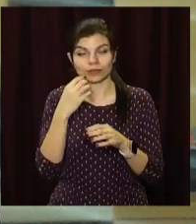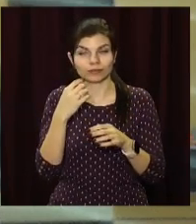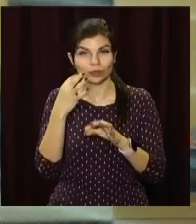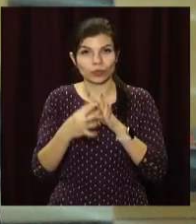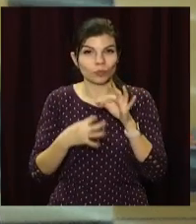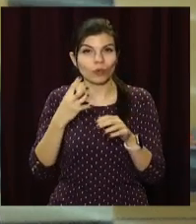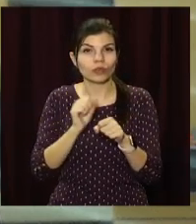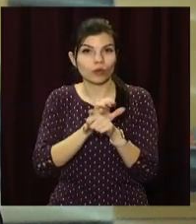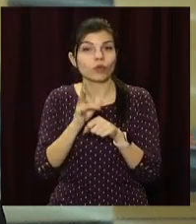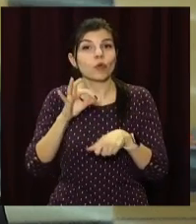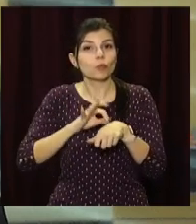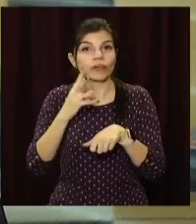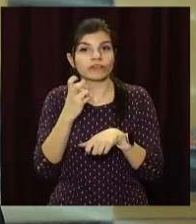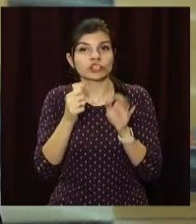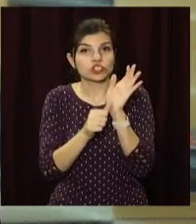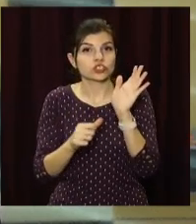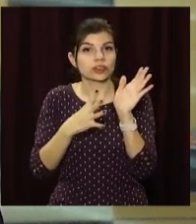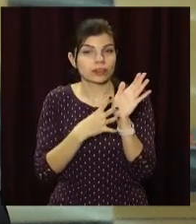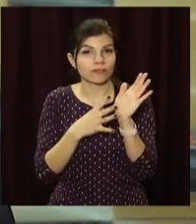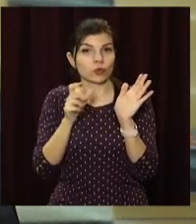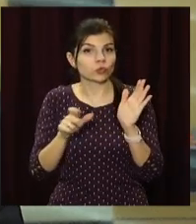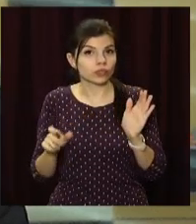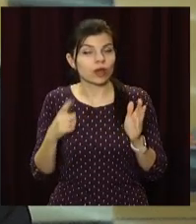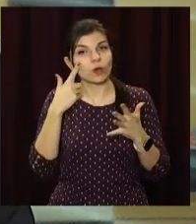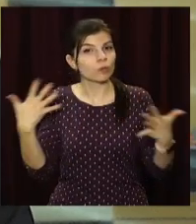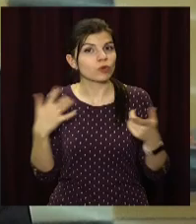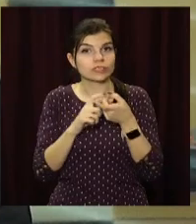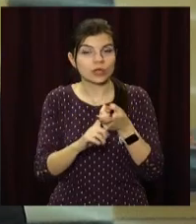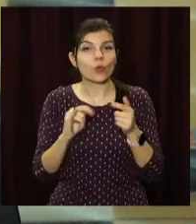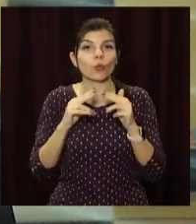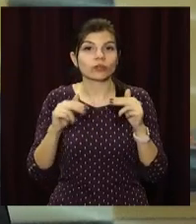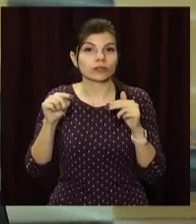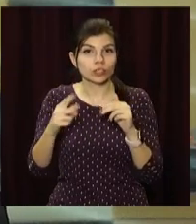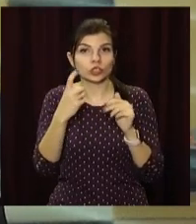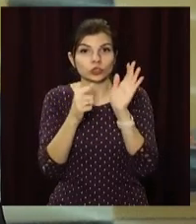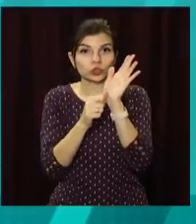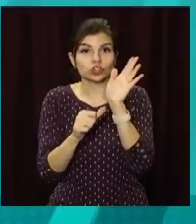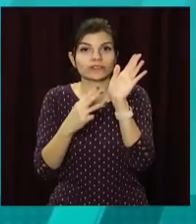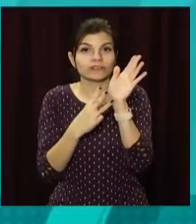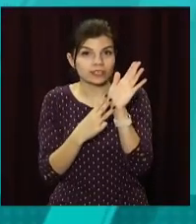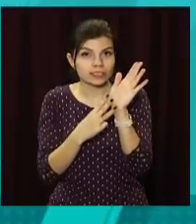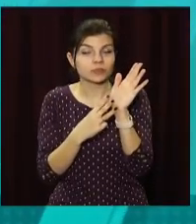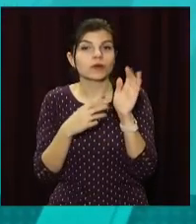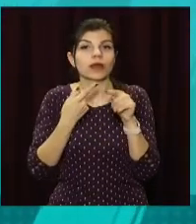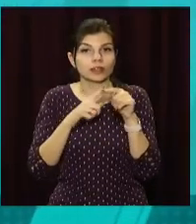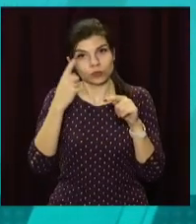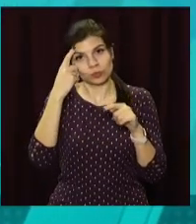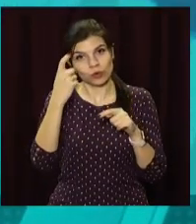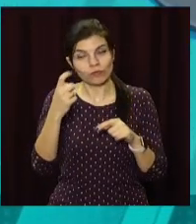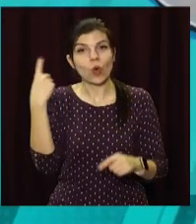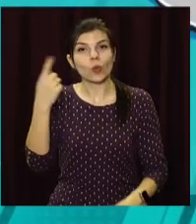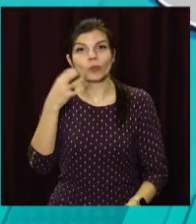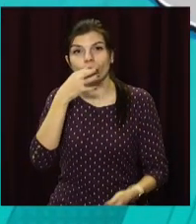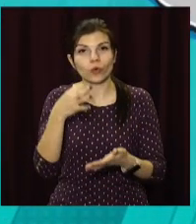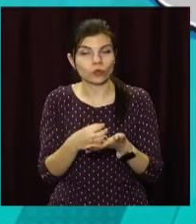Натомість захворіли 269 людей. Найбільше заражених у Дніпрі – 168. Про це повідомили у